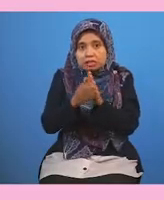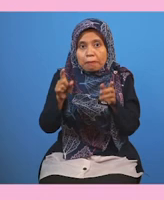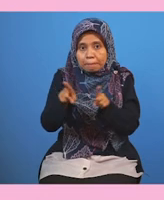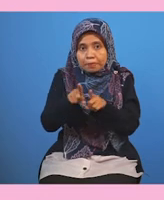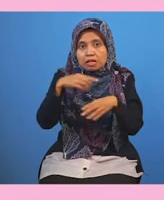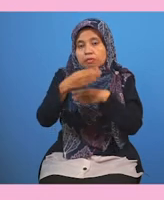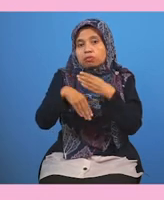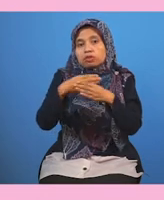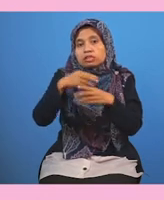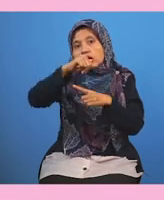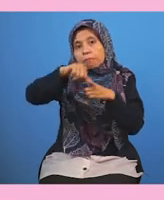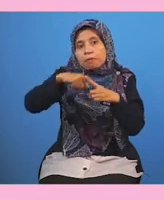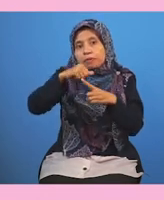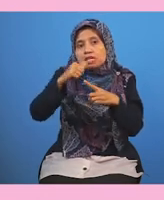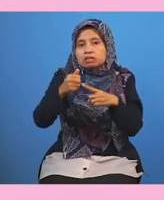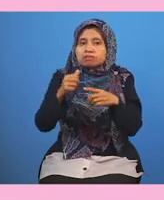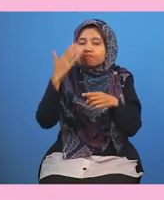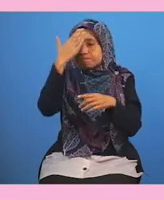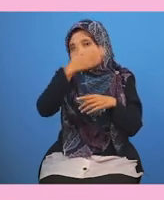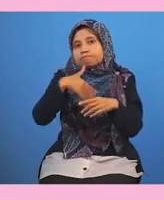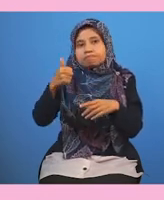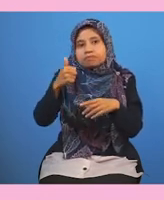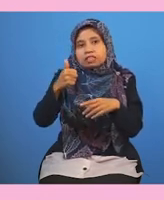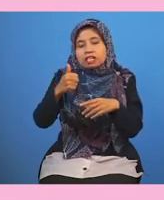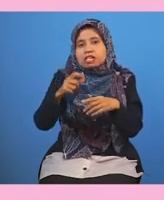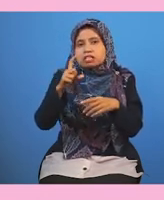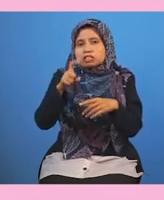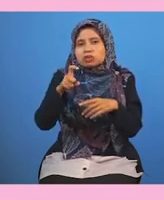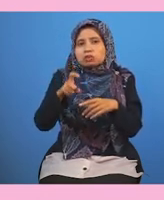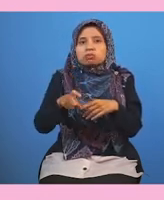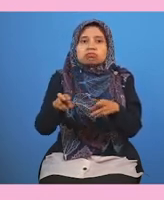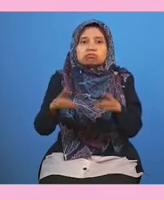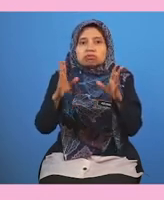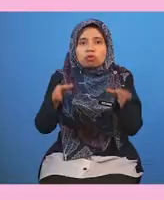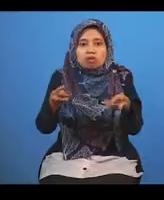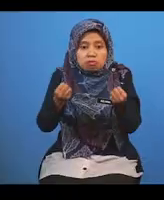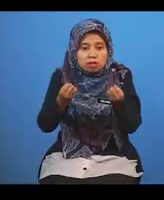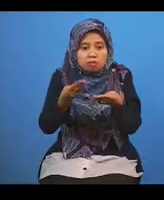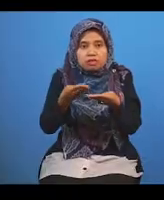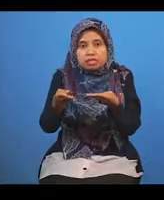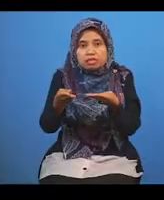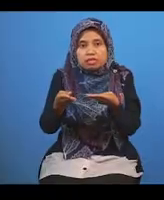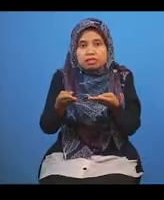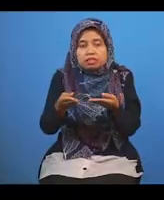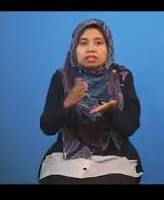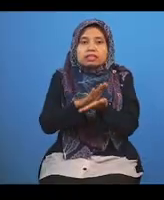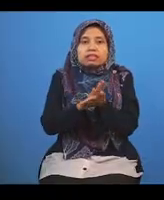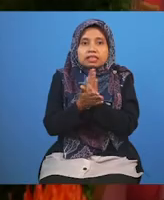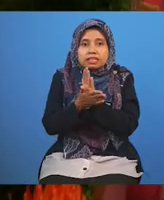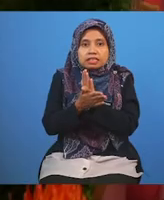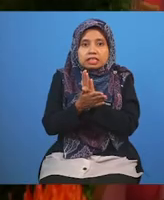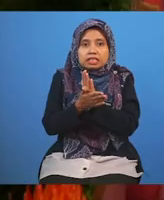pembungkusan. Apabila ia menarik, pastinya ramai yang tertarik. Baiklah pelajar